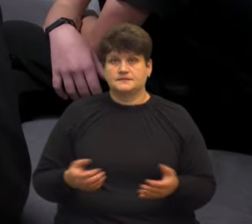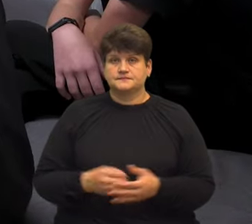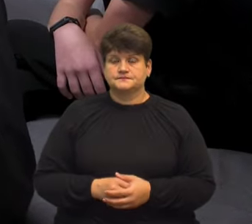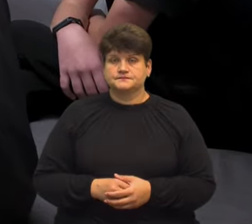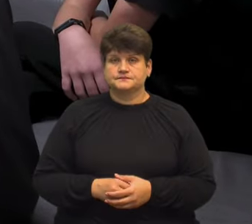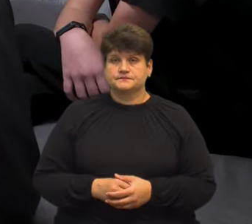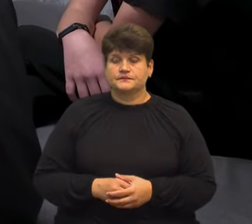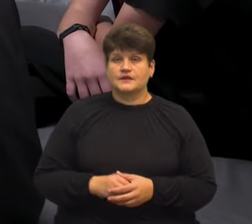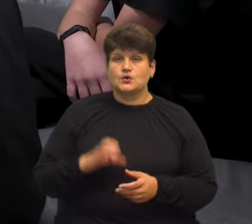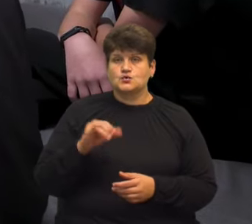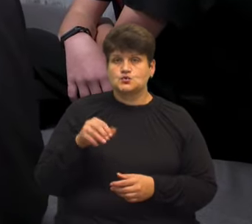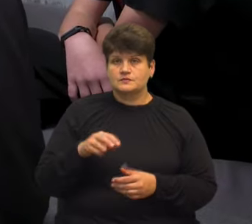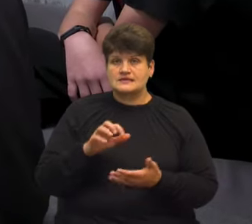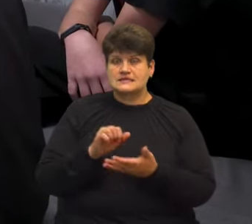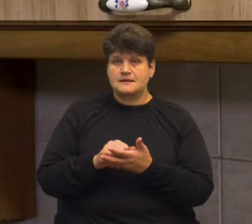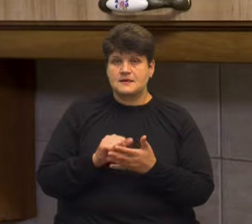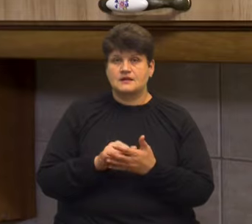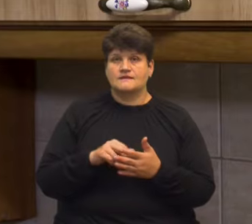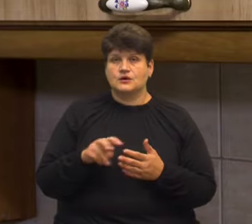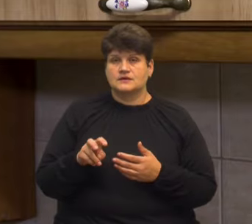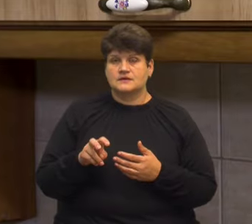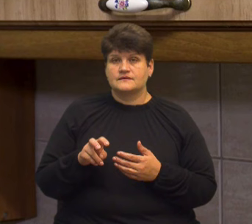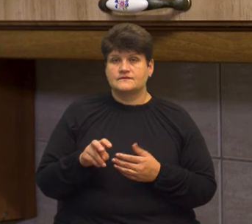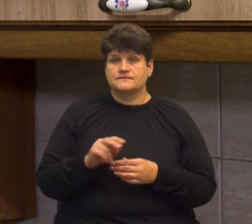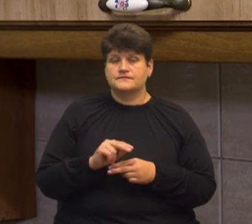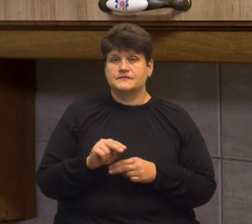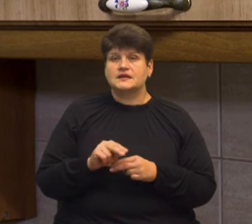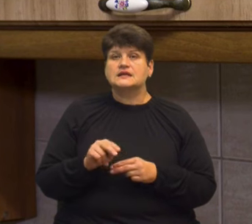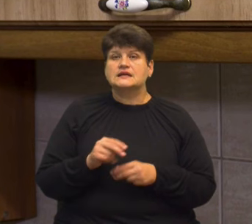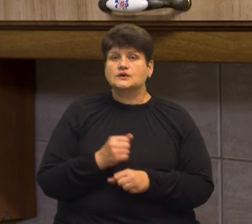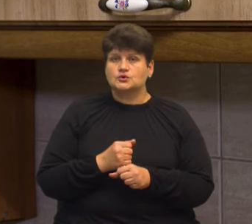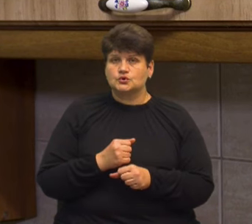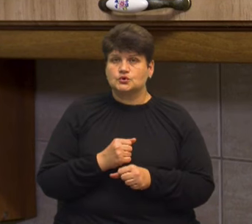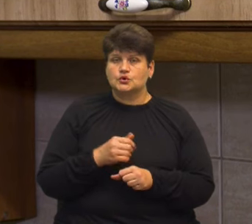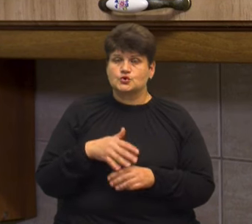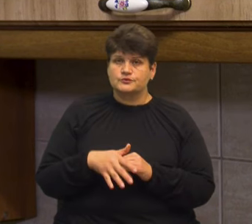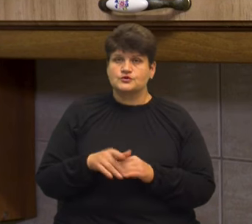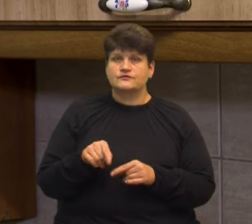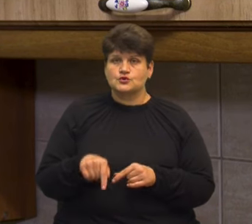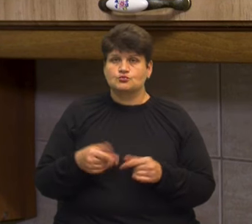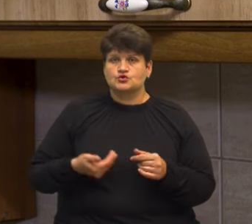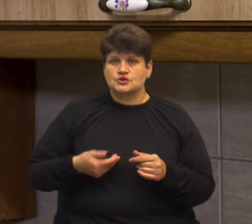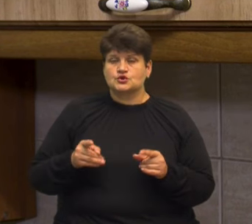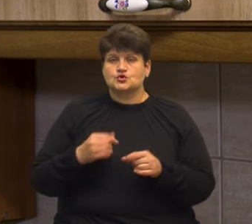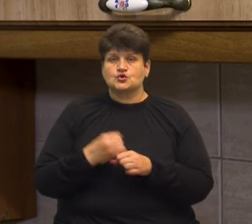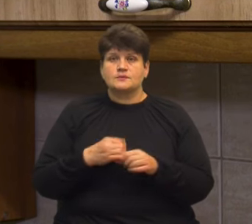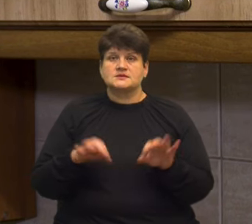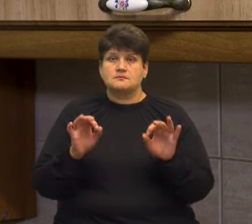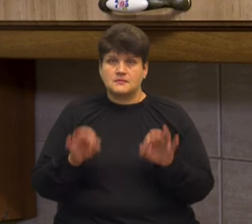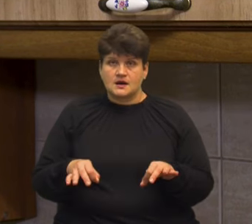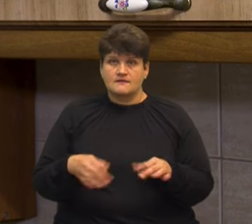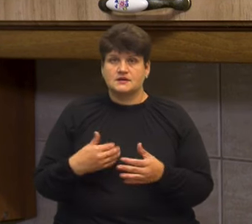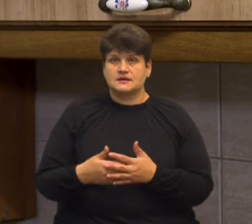Сумі Вікторія займалася виховництвом. Ти розумієш, що ти в цьому житті щось робиш, щось правильне.